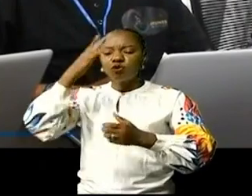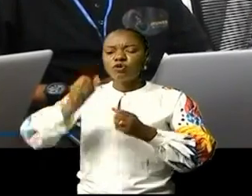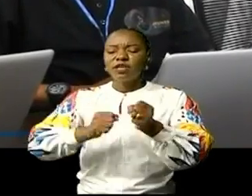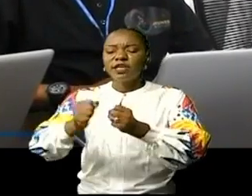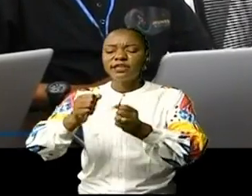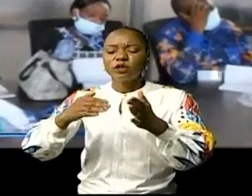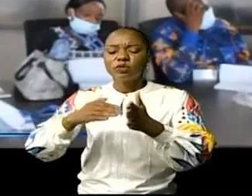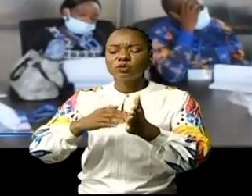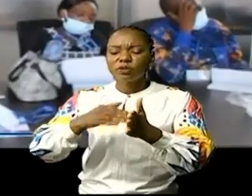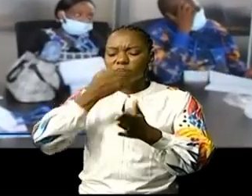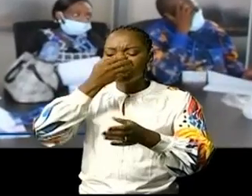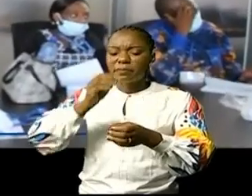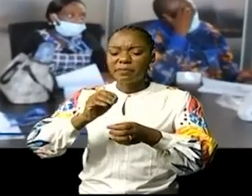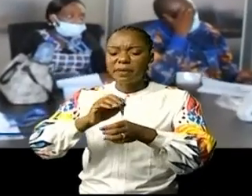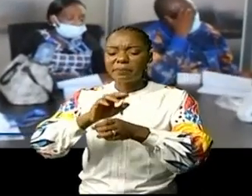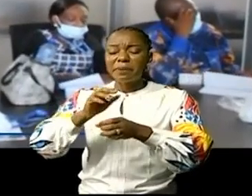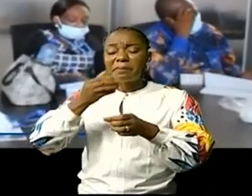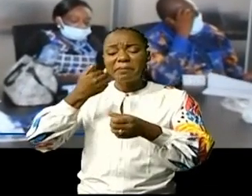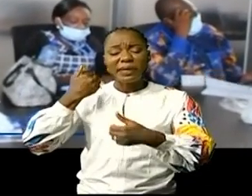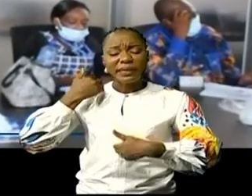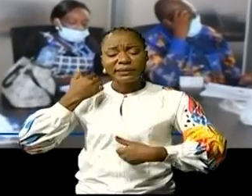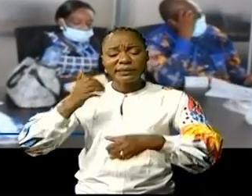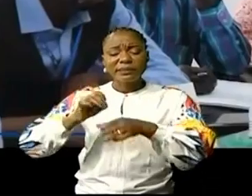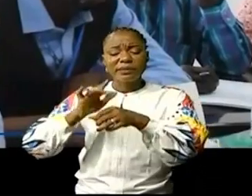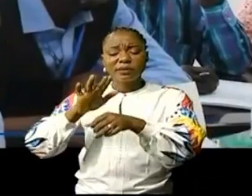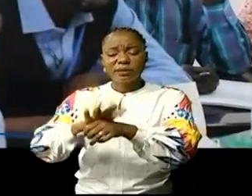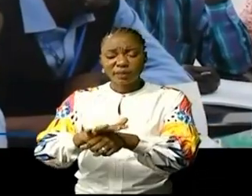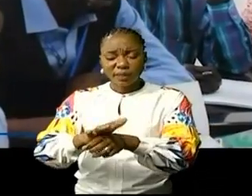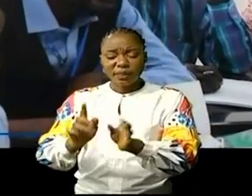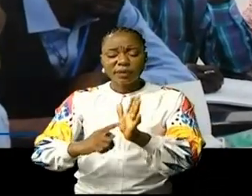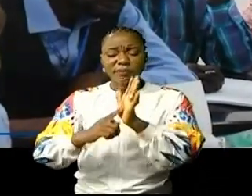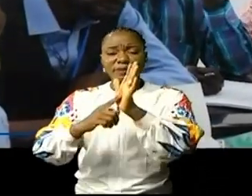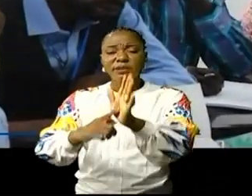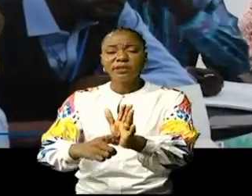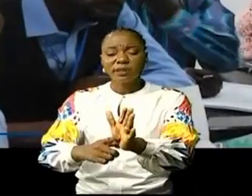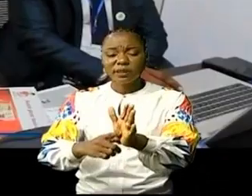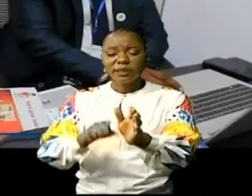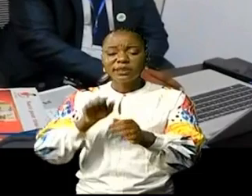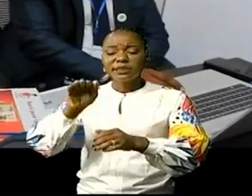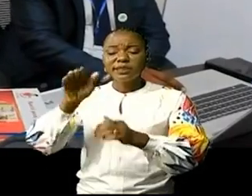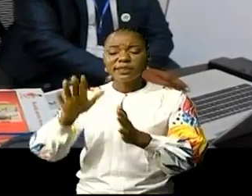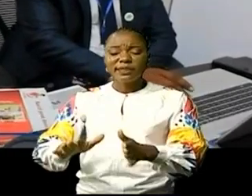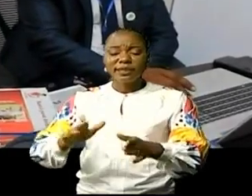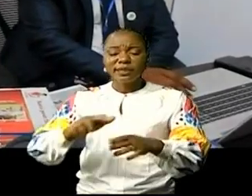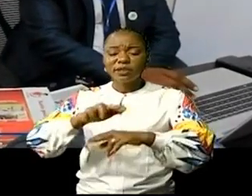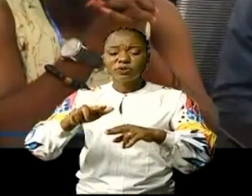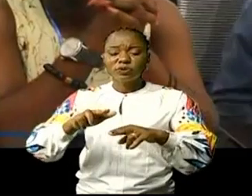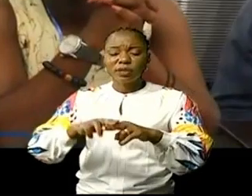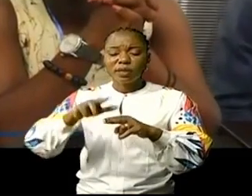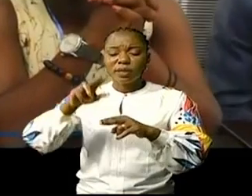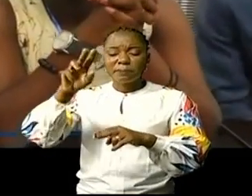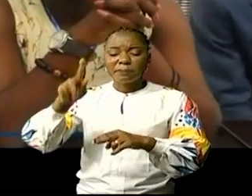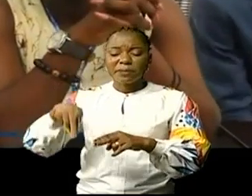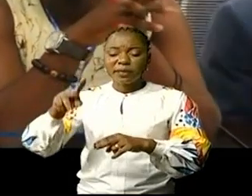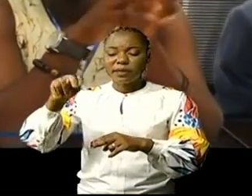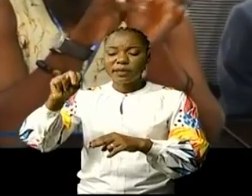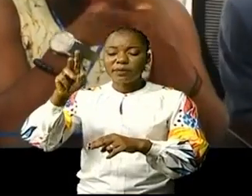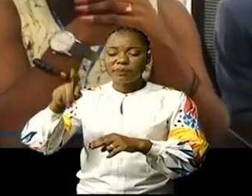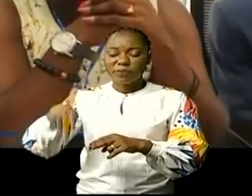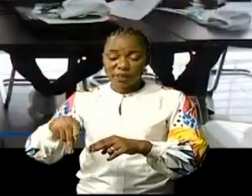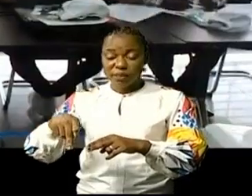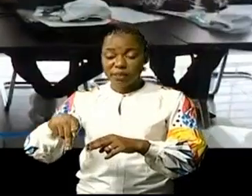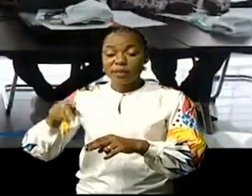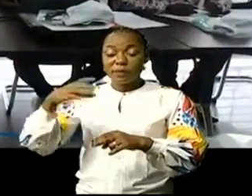le paludisme en RDC. En croire, la représentante du directeur national du PNLP, Madame Clarisse